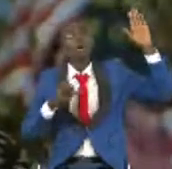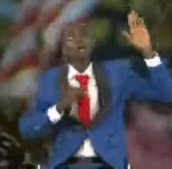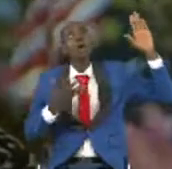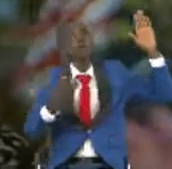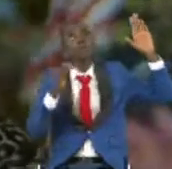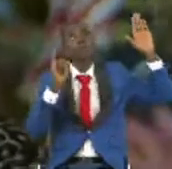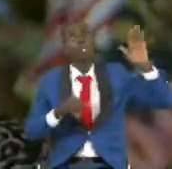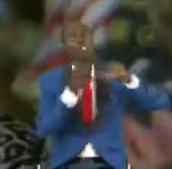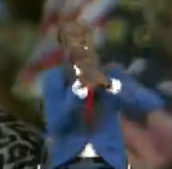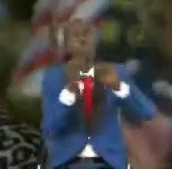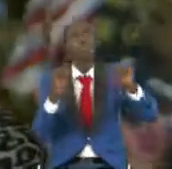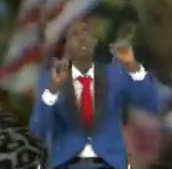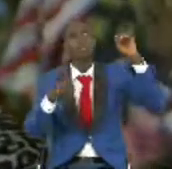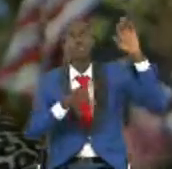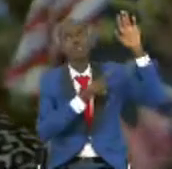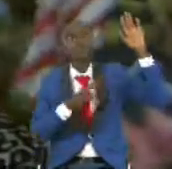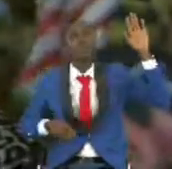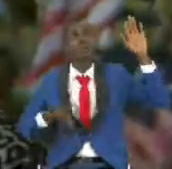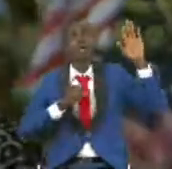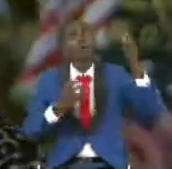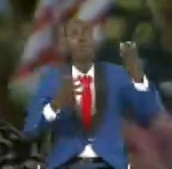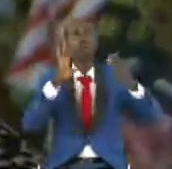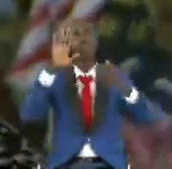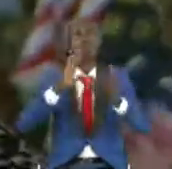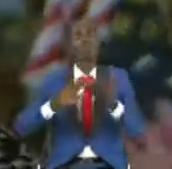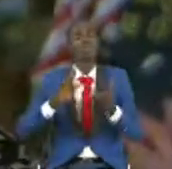Oui, Seigneur. Je veux ton pardon.